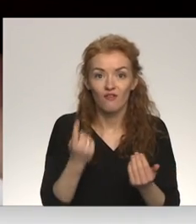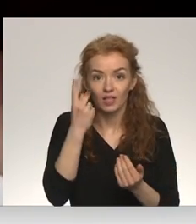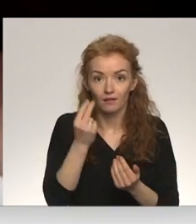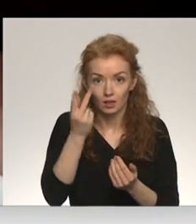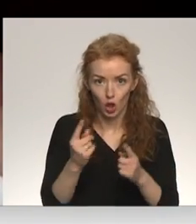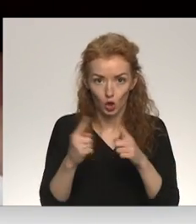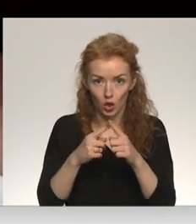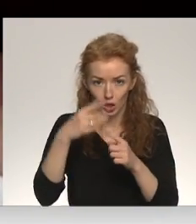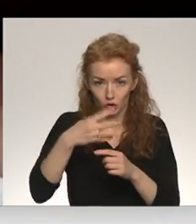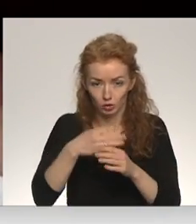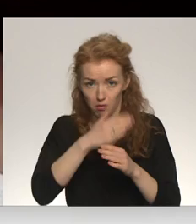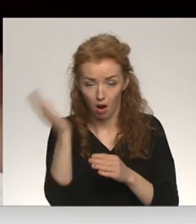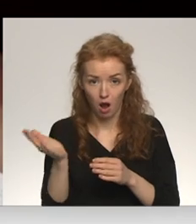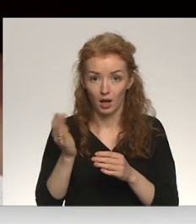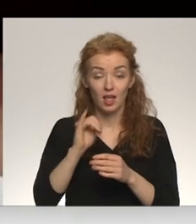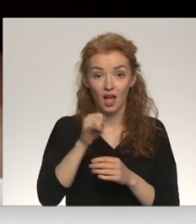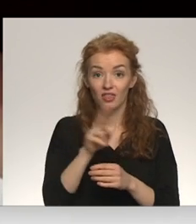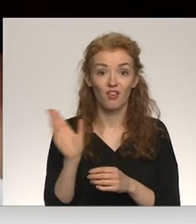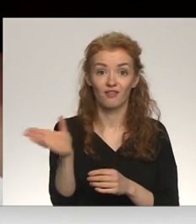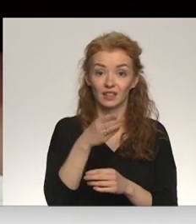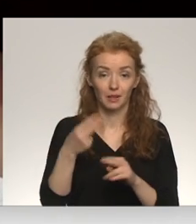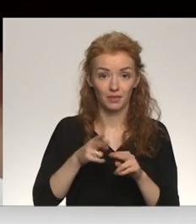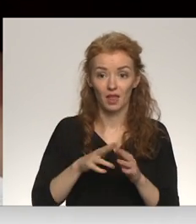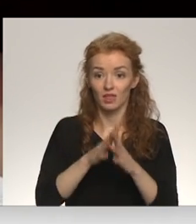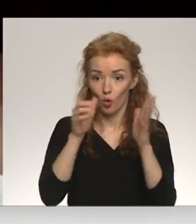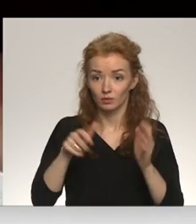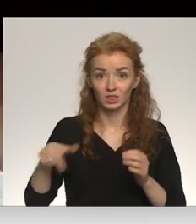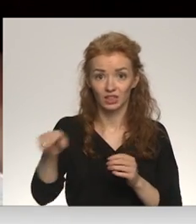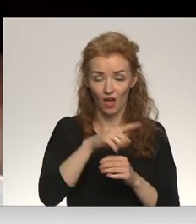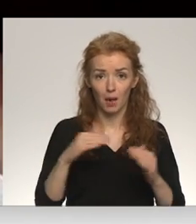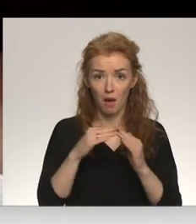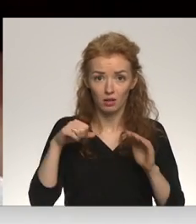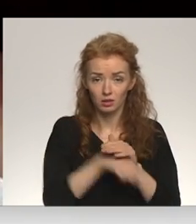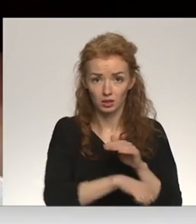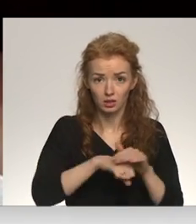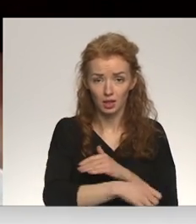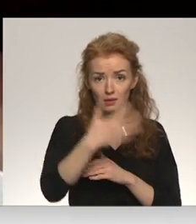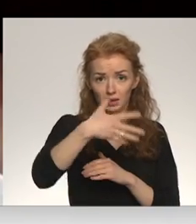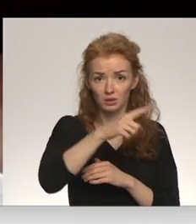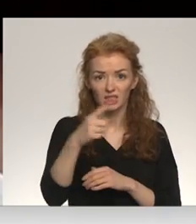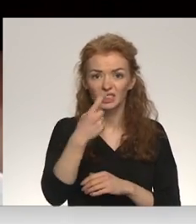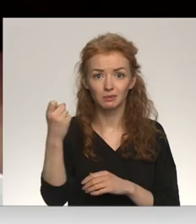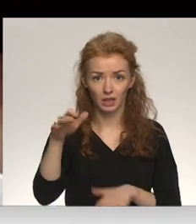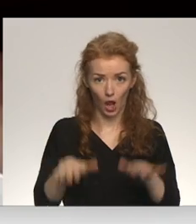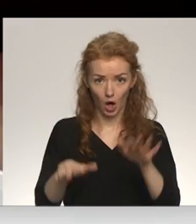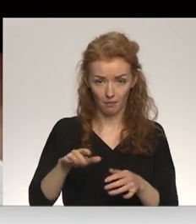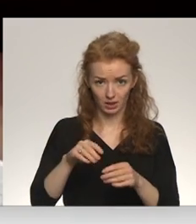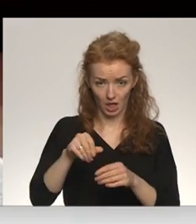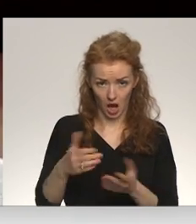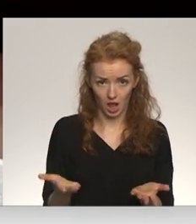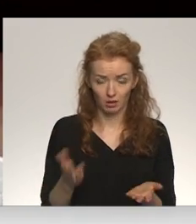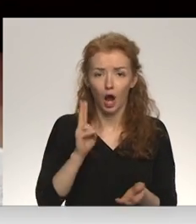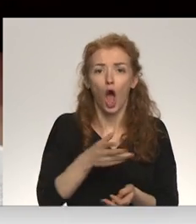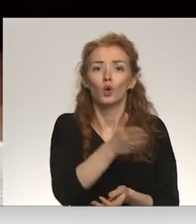dienās. Es domāju, ka, ja ne visiem, tad ļoti daudziem cilvēkiem patreiz mājās ir no 50 līdz 100 kilogramiem. Kā